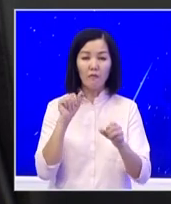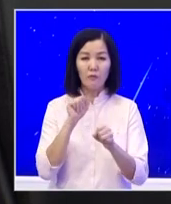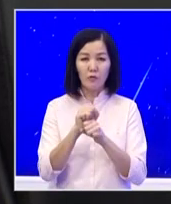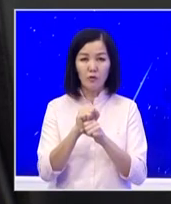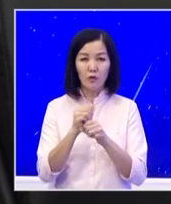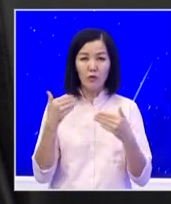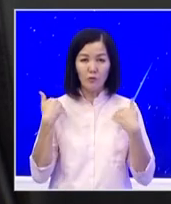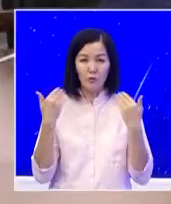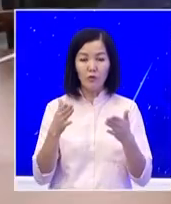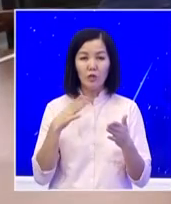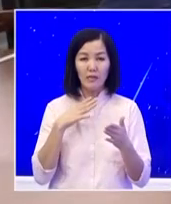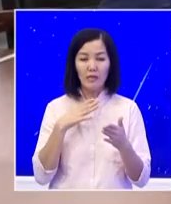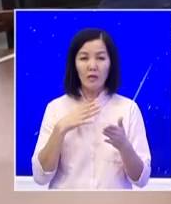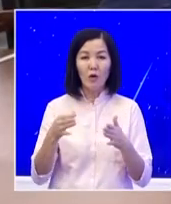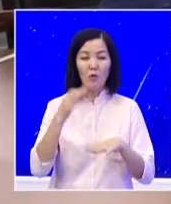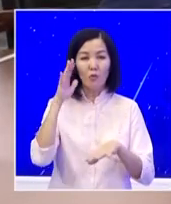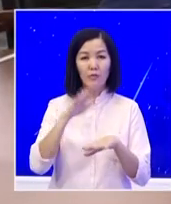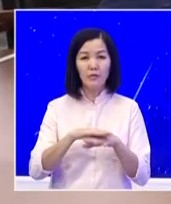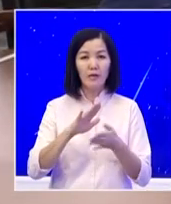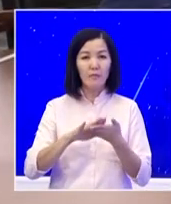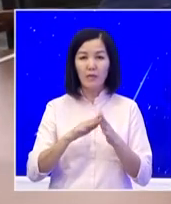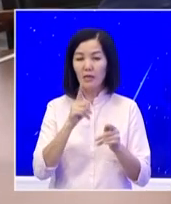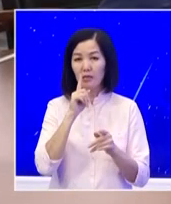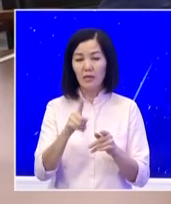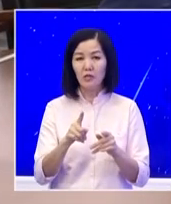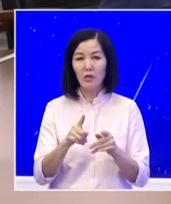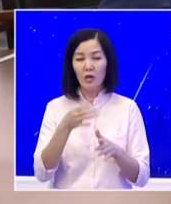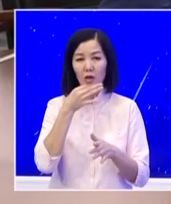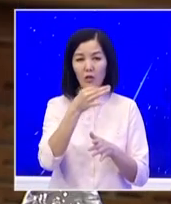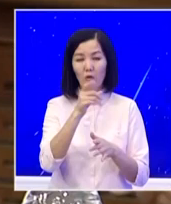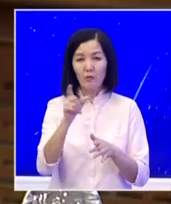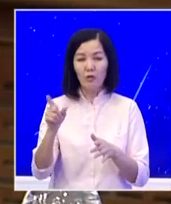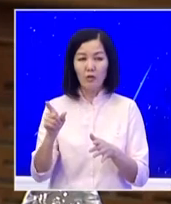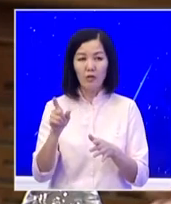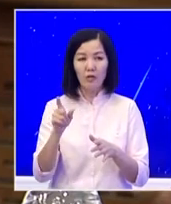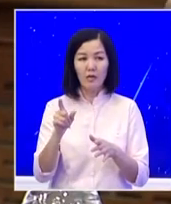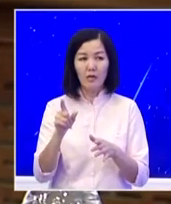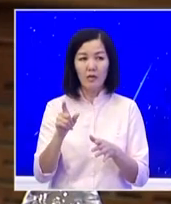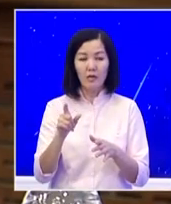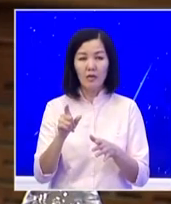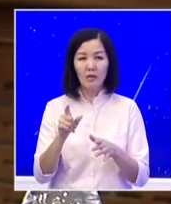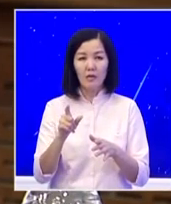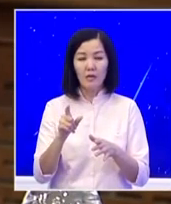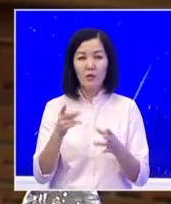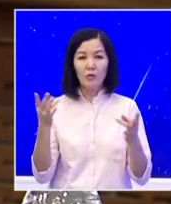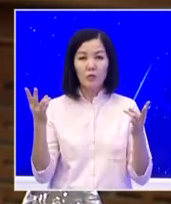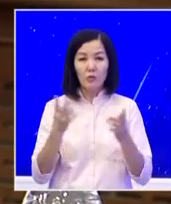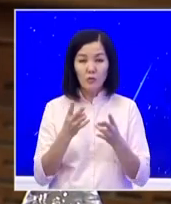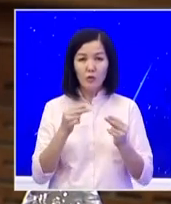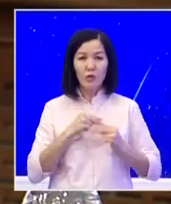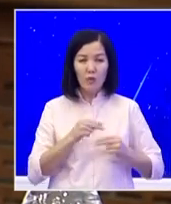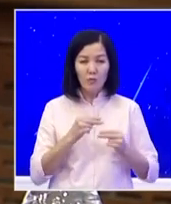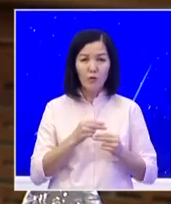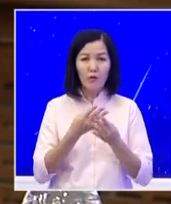туралы ұсыныс жасады. Амандық Баталов келіспеді, жауапты тұлғаларға кейіді. Научиться надо работать период